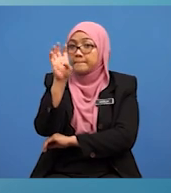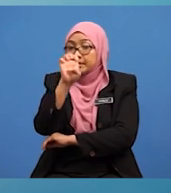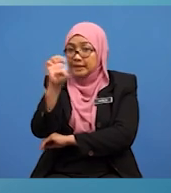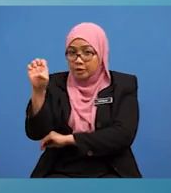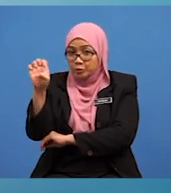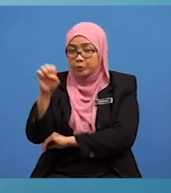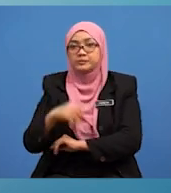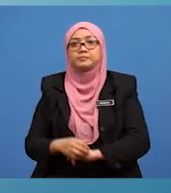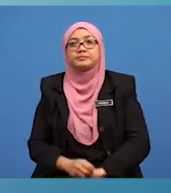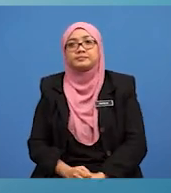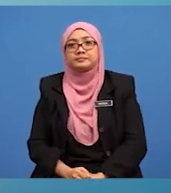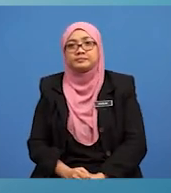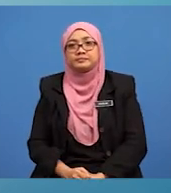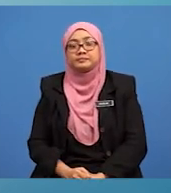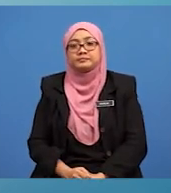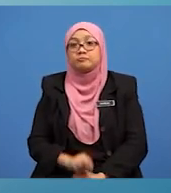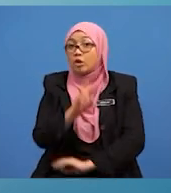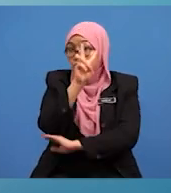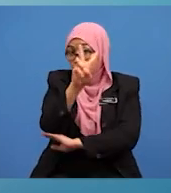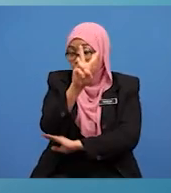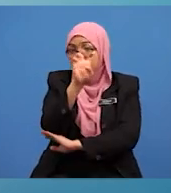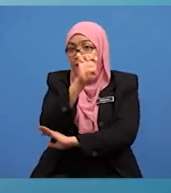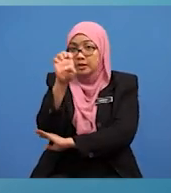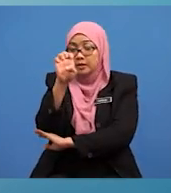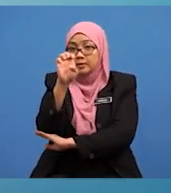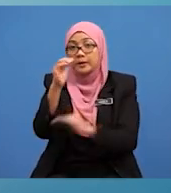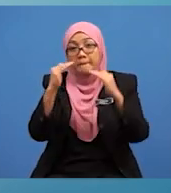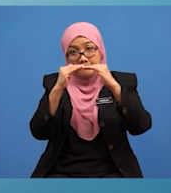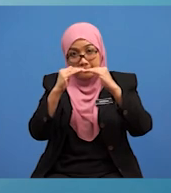2 elektron di petala pertama.